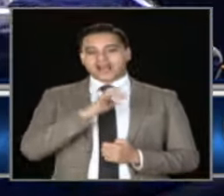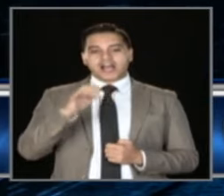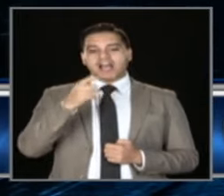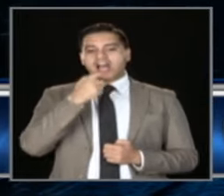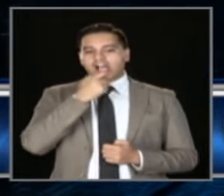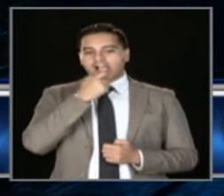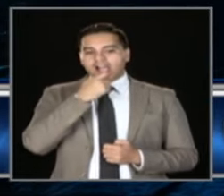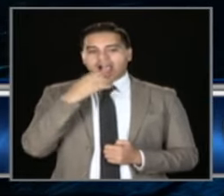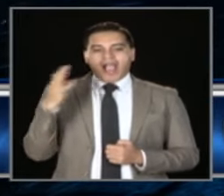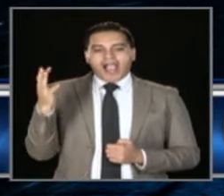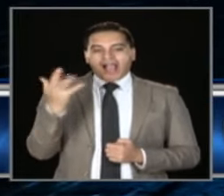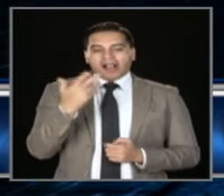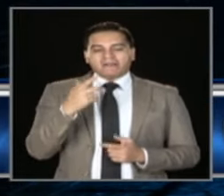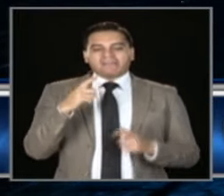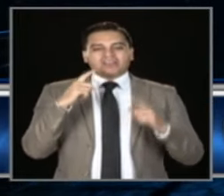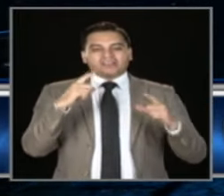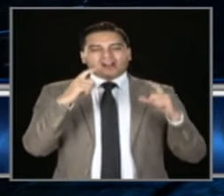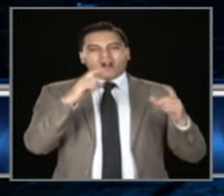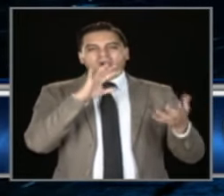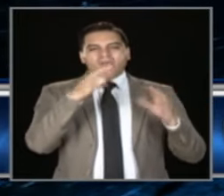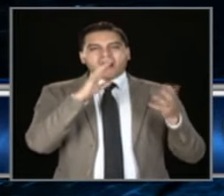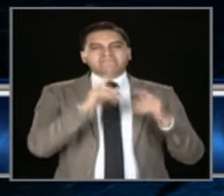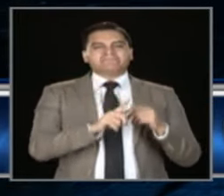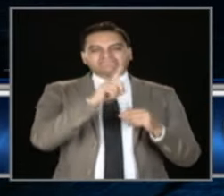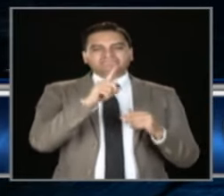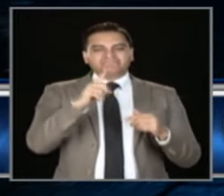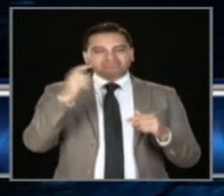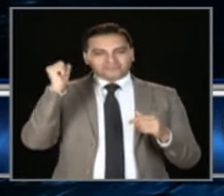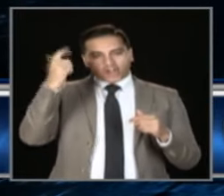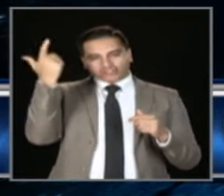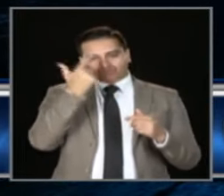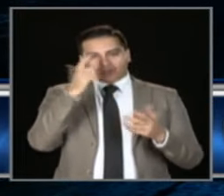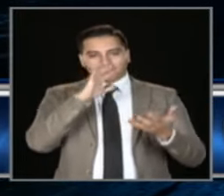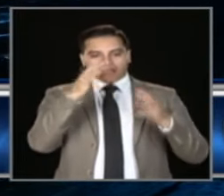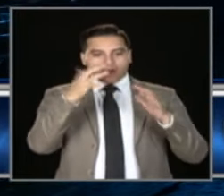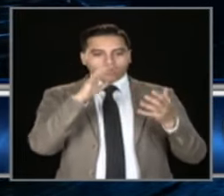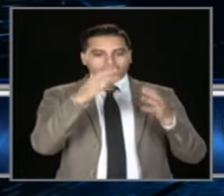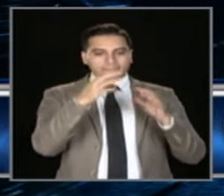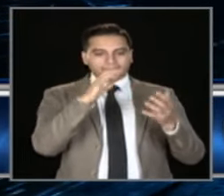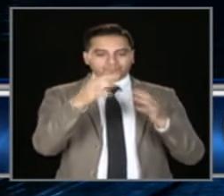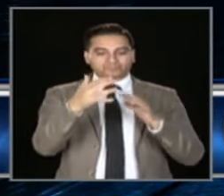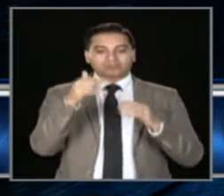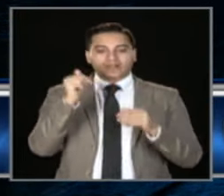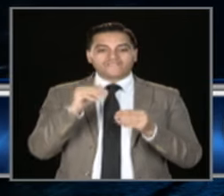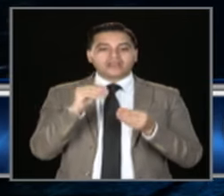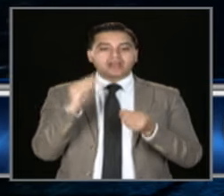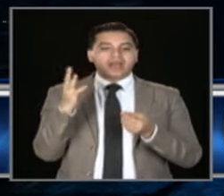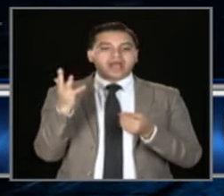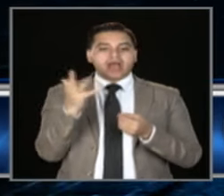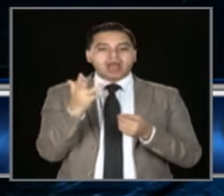هو وفقا للابجديه الانجليزيه كم عدد كواكب المجموعه الشمسيه التي